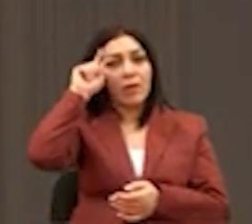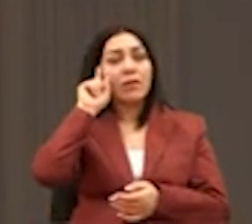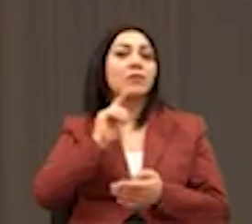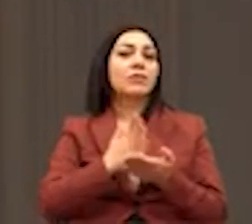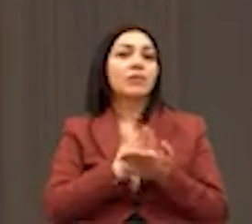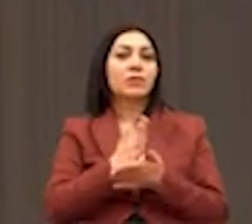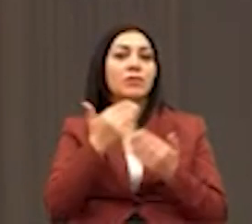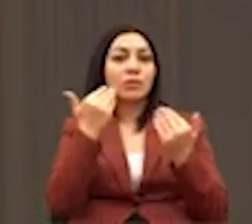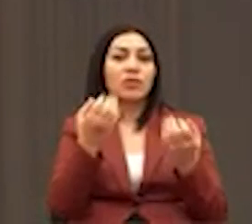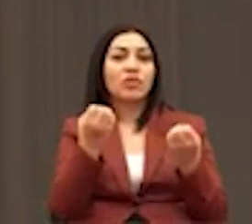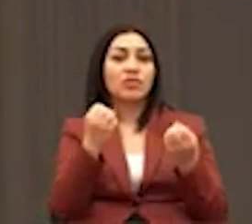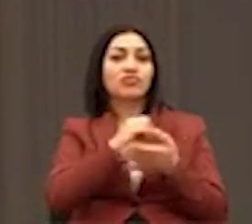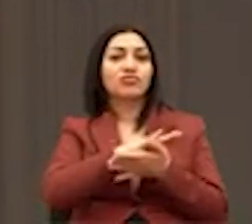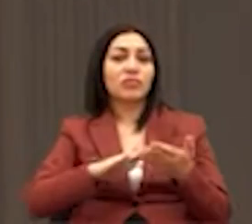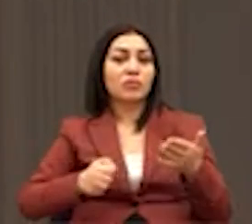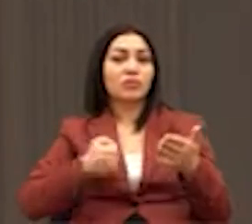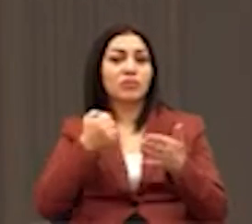և շարունակվում է։ Սա